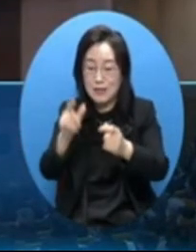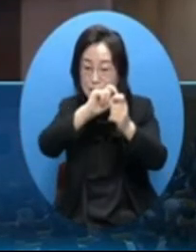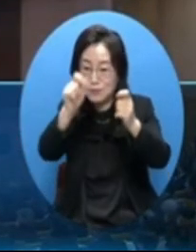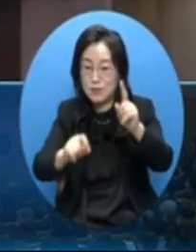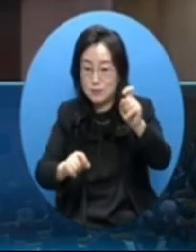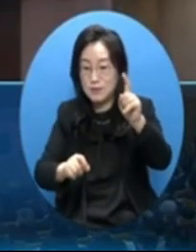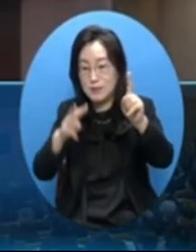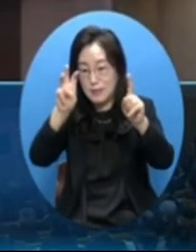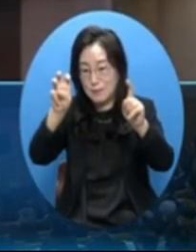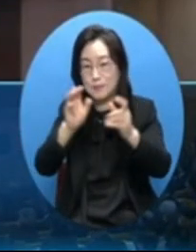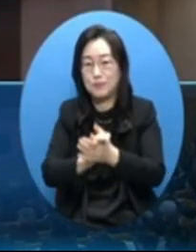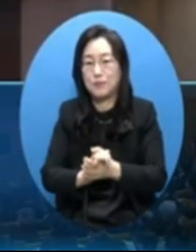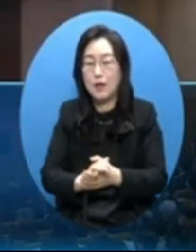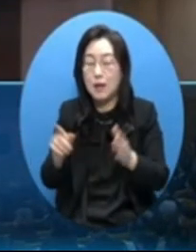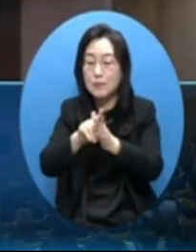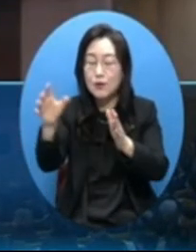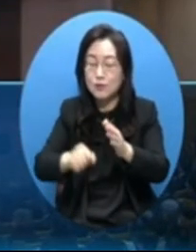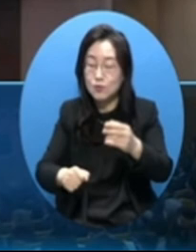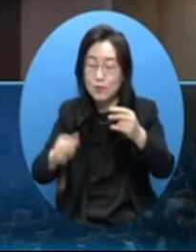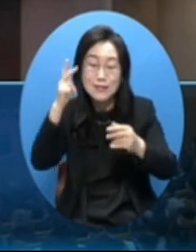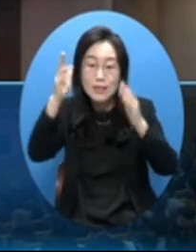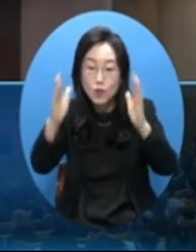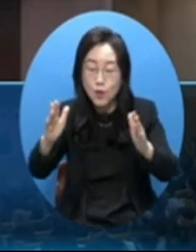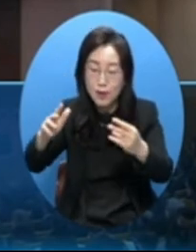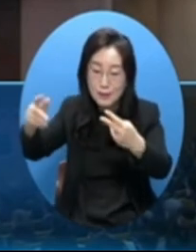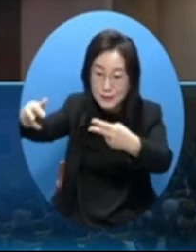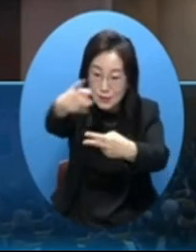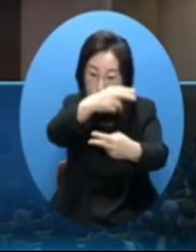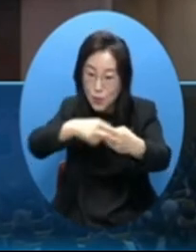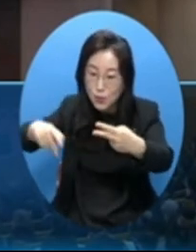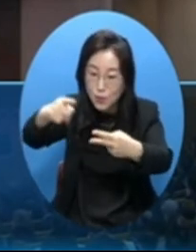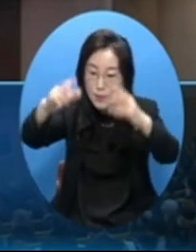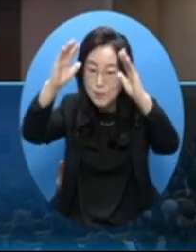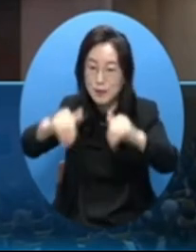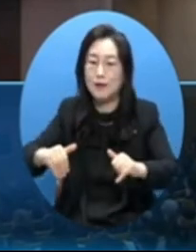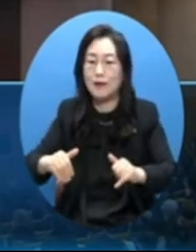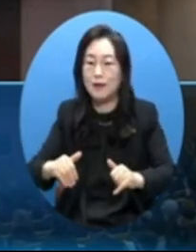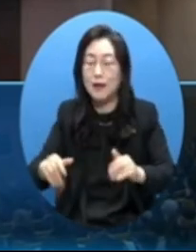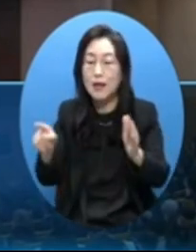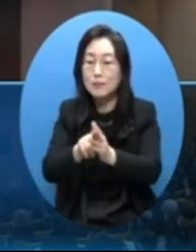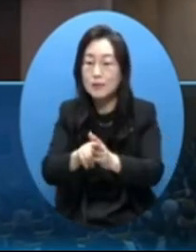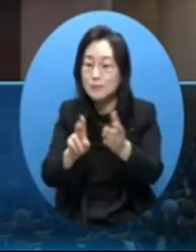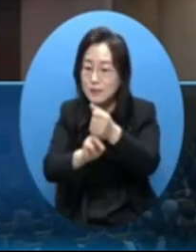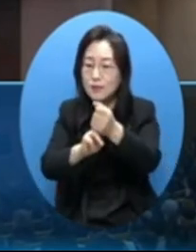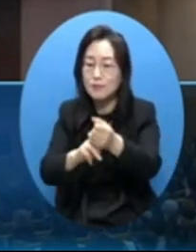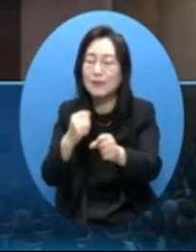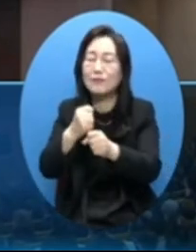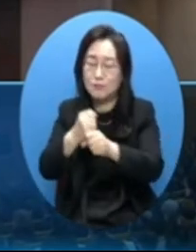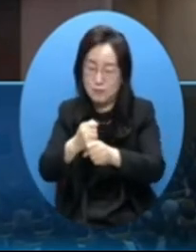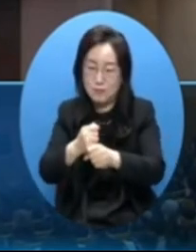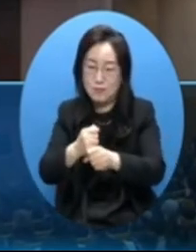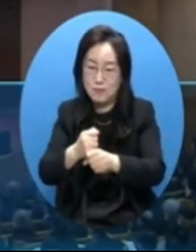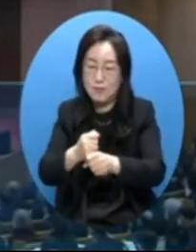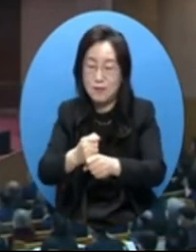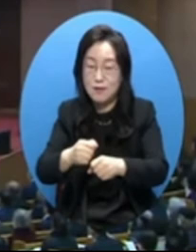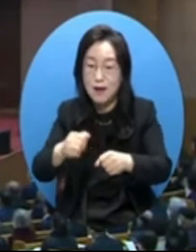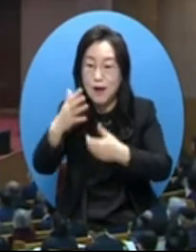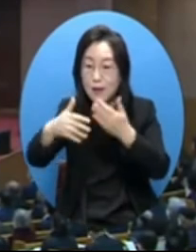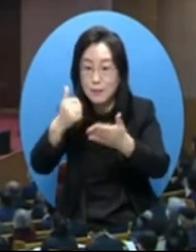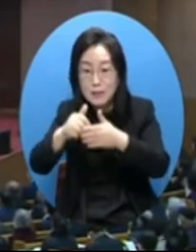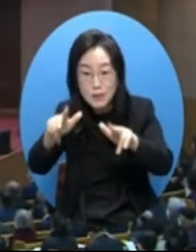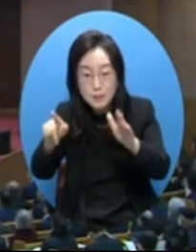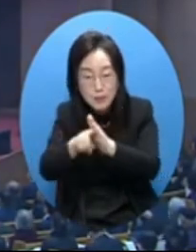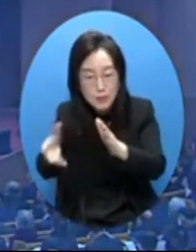말씀합니다 믿음으로 7일 동안 여리고를 도니 성이 무너졌으며 믿음은 기적을 만들어내는 것입니다 하나님이 지금도 믿음의